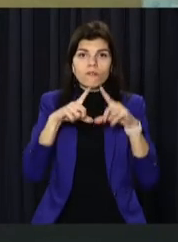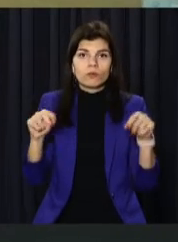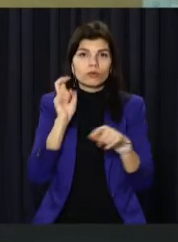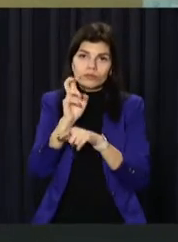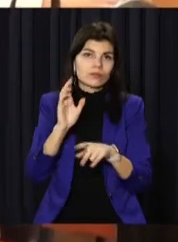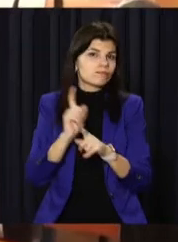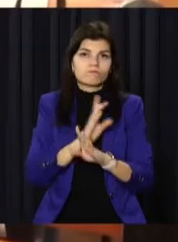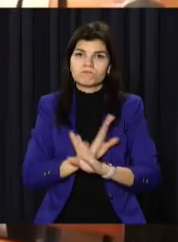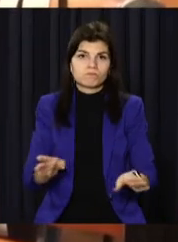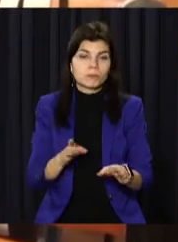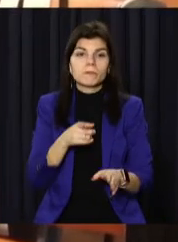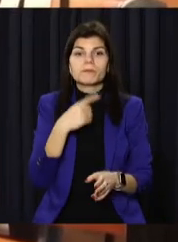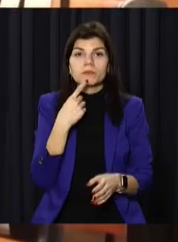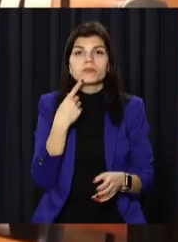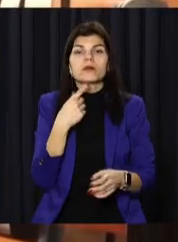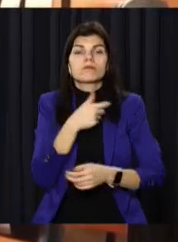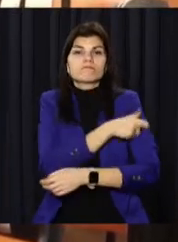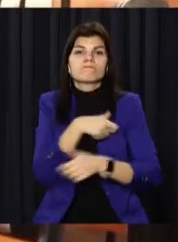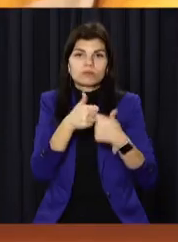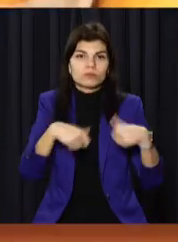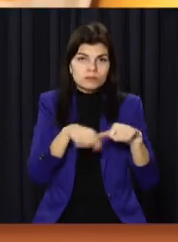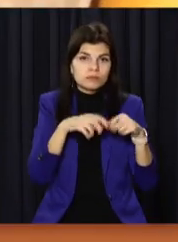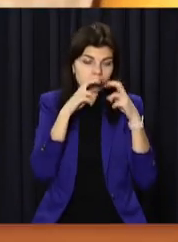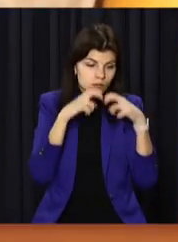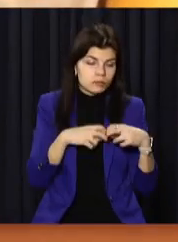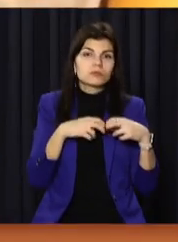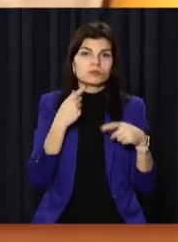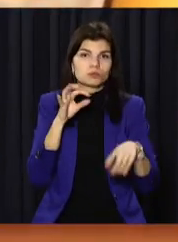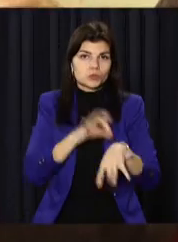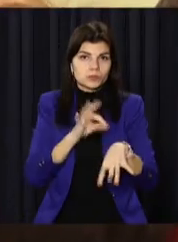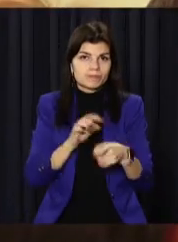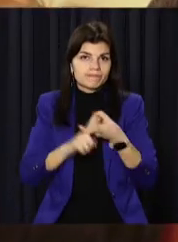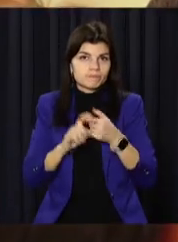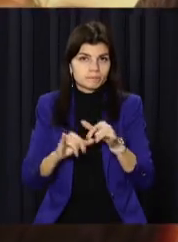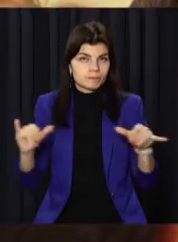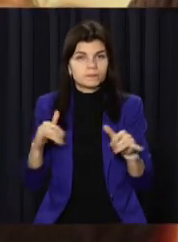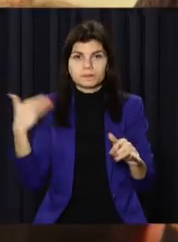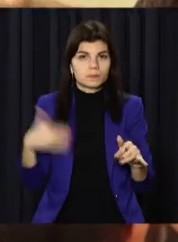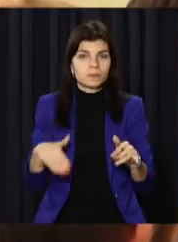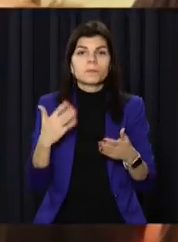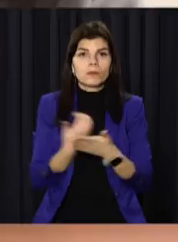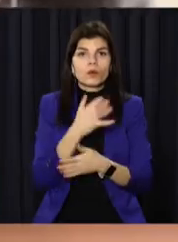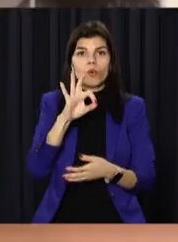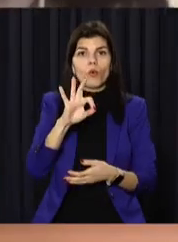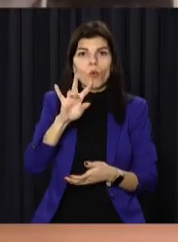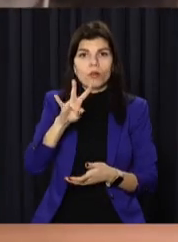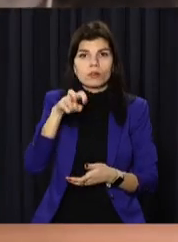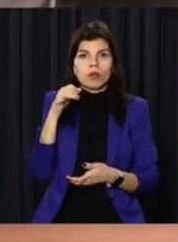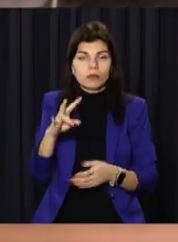спецкомісія з ліквідації наслідків надзвичайної ситуації природного характеру місцевого рівня. Онлайн-навчання для